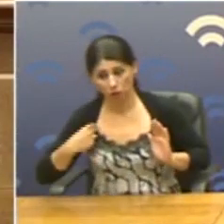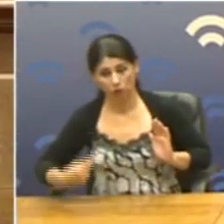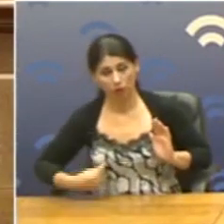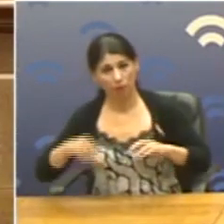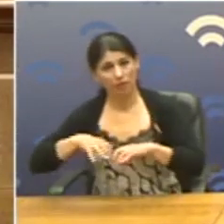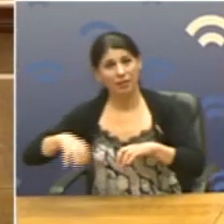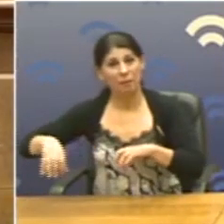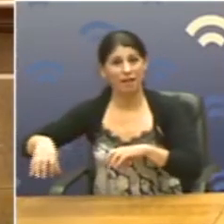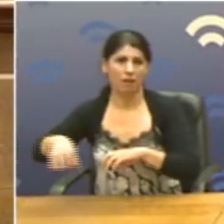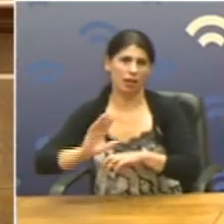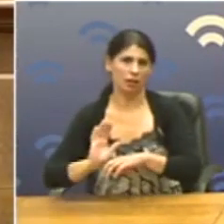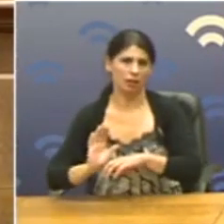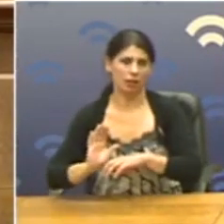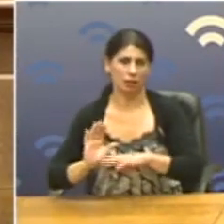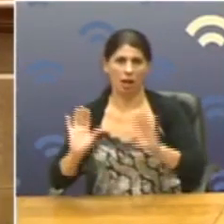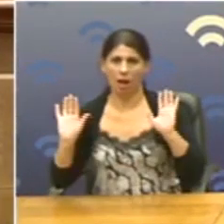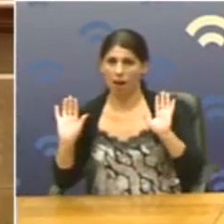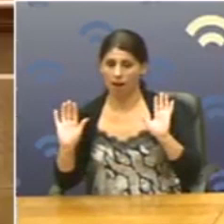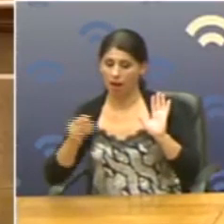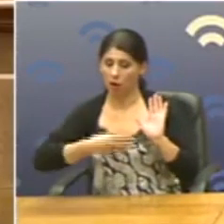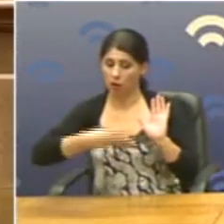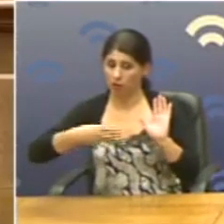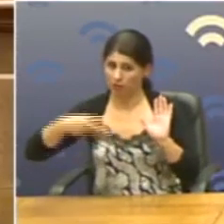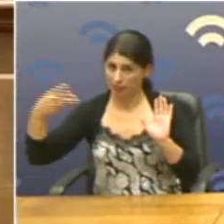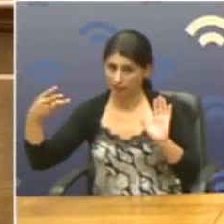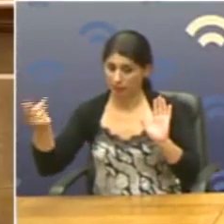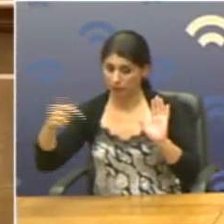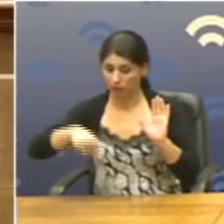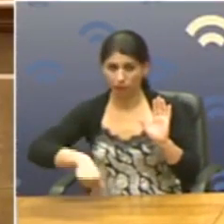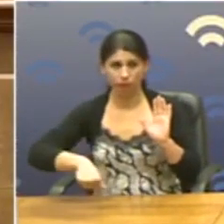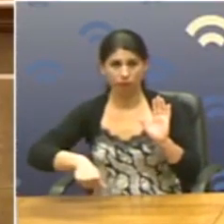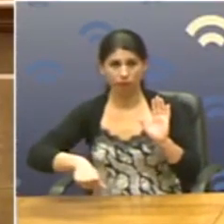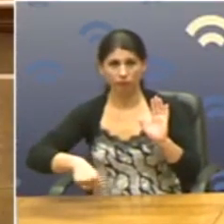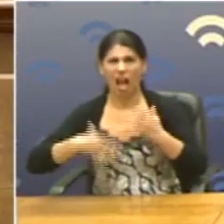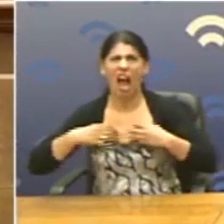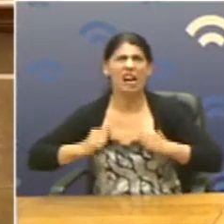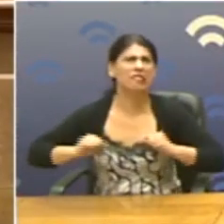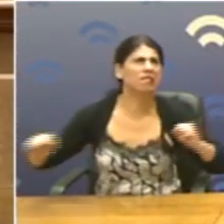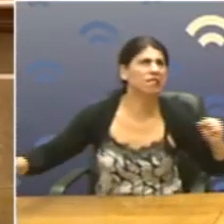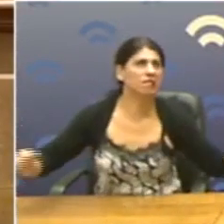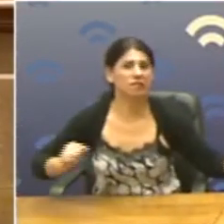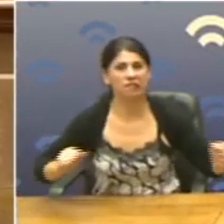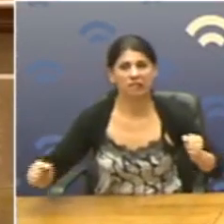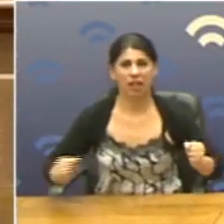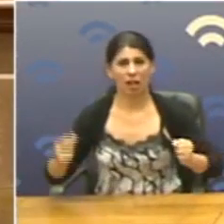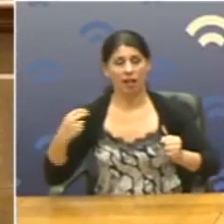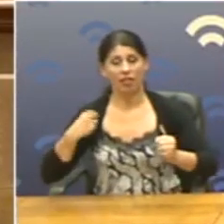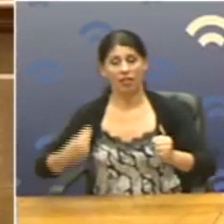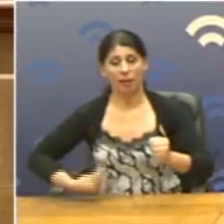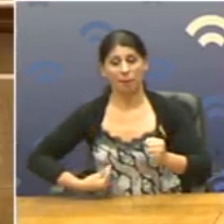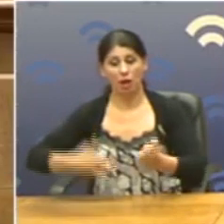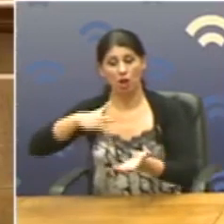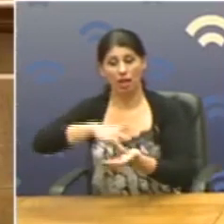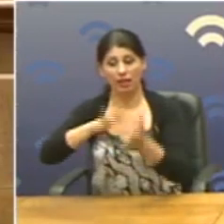στις Περιφέρειες. Όμως ο ΣΥΡΙΖΑ που σήμερα σκίζει τα ημάτια του για το δημαρχοκεντρικό